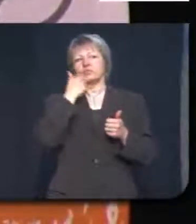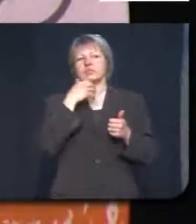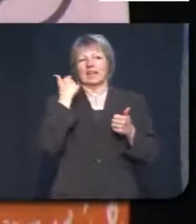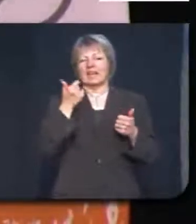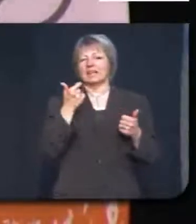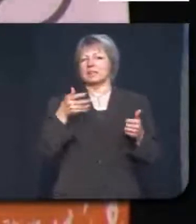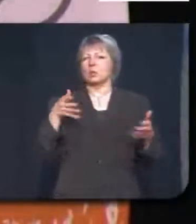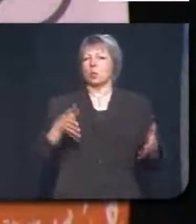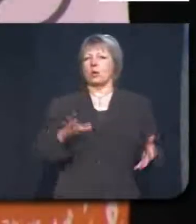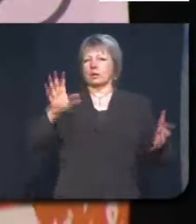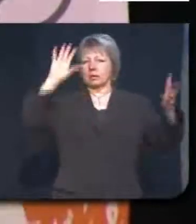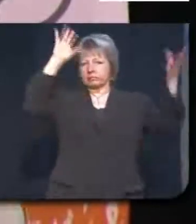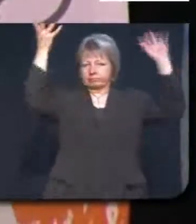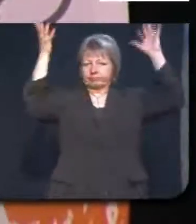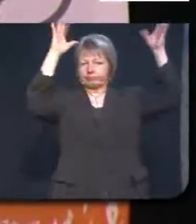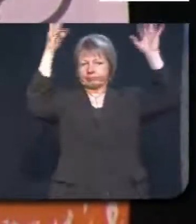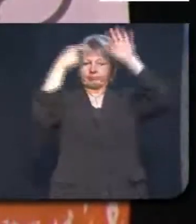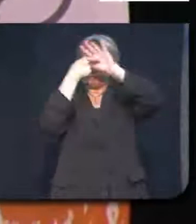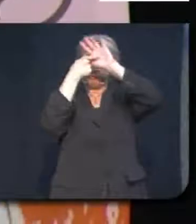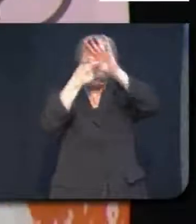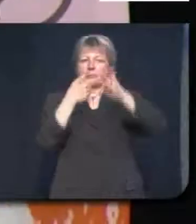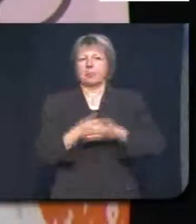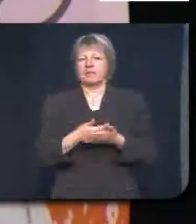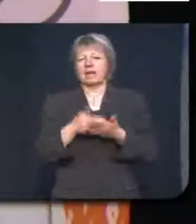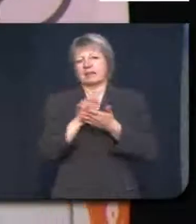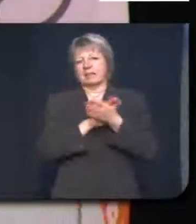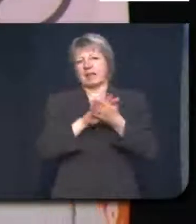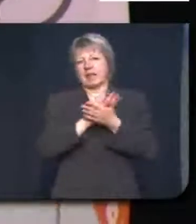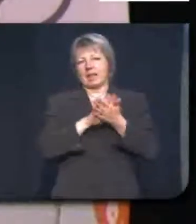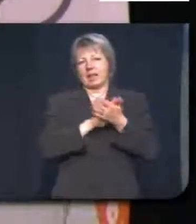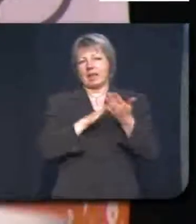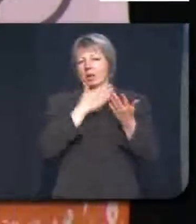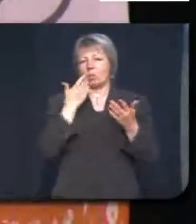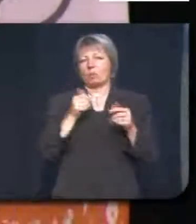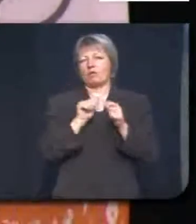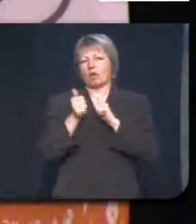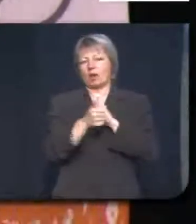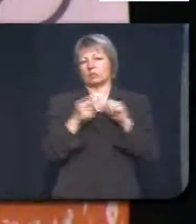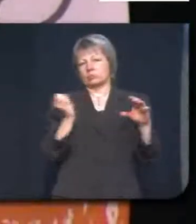hochheben und zeigen dass diese leer sind